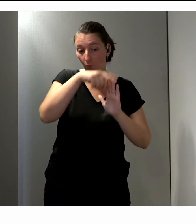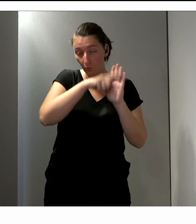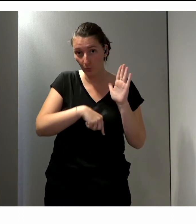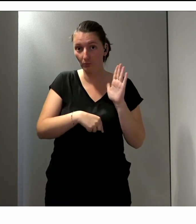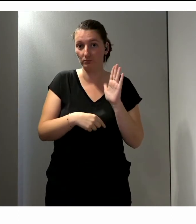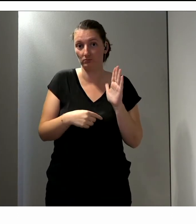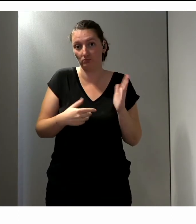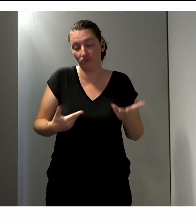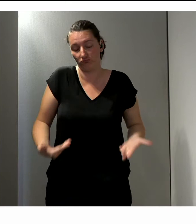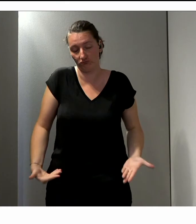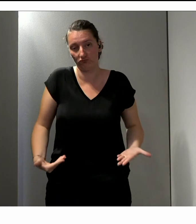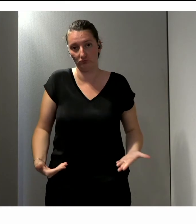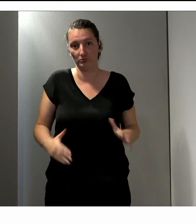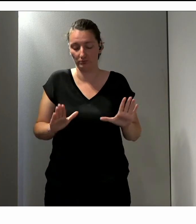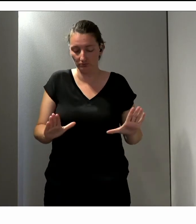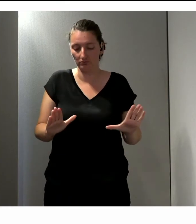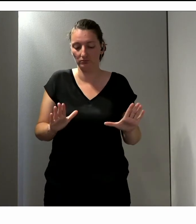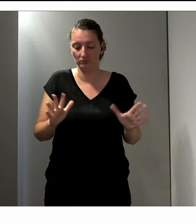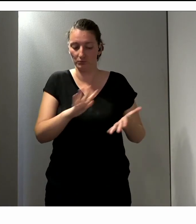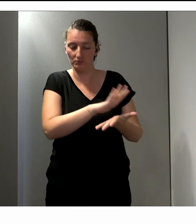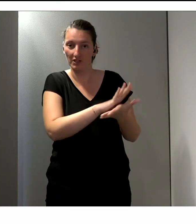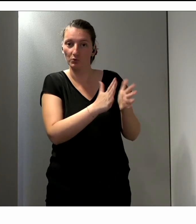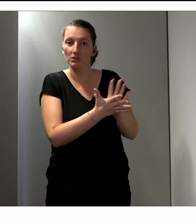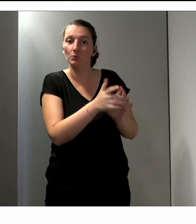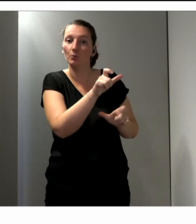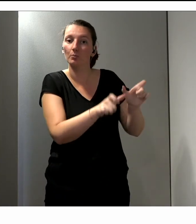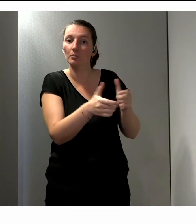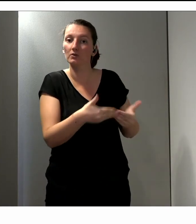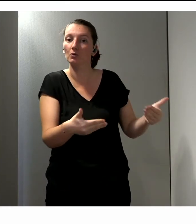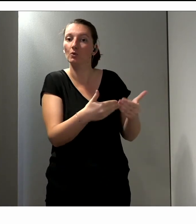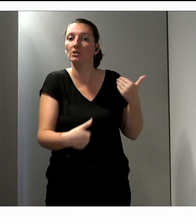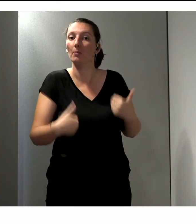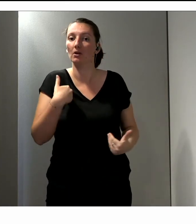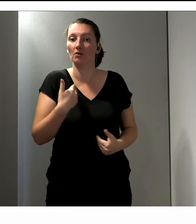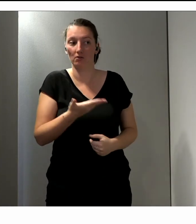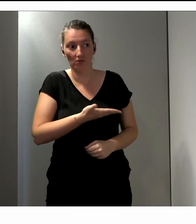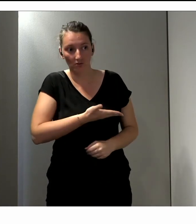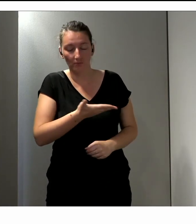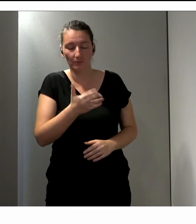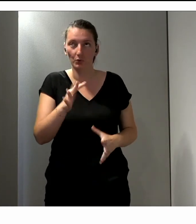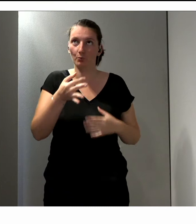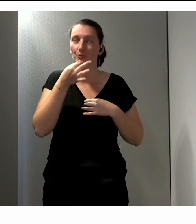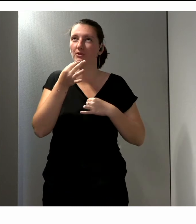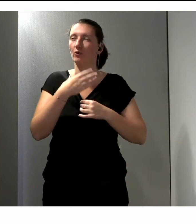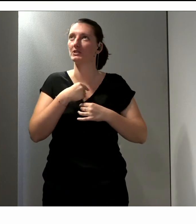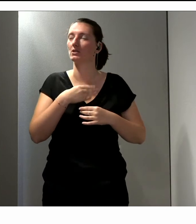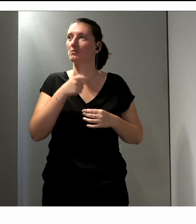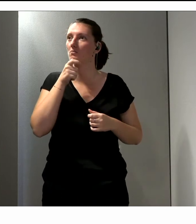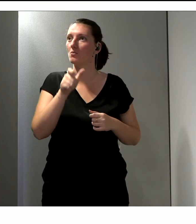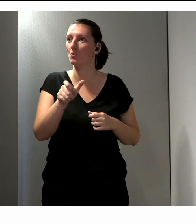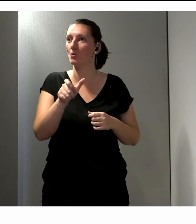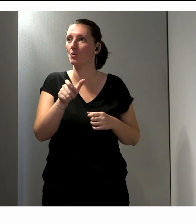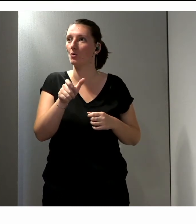que les associations des personnes handicapées et pas comment dire en français,